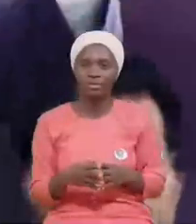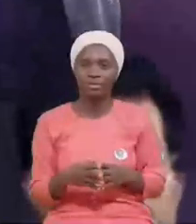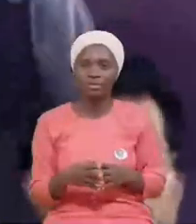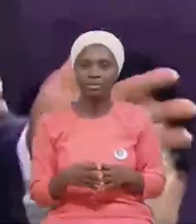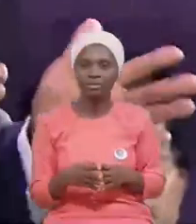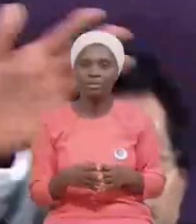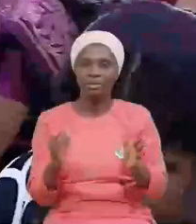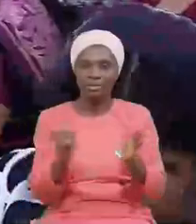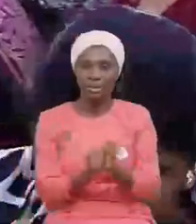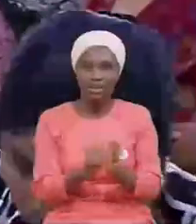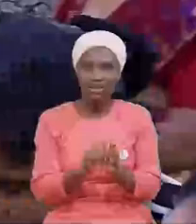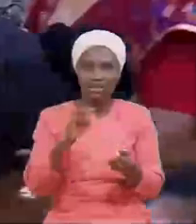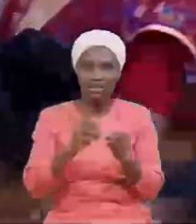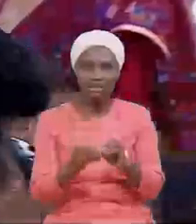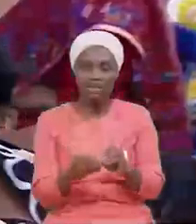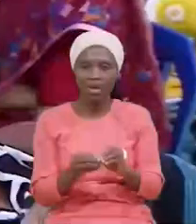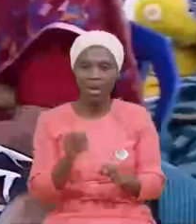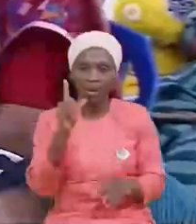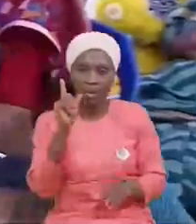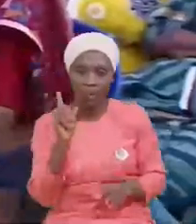Ce chiffre intégral, 1,